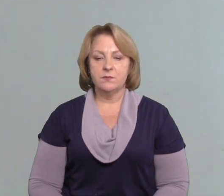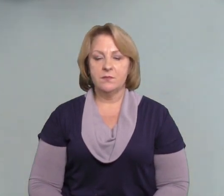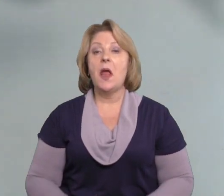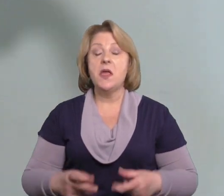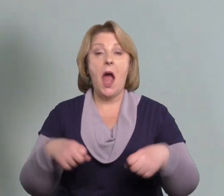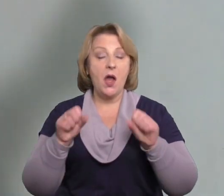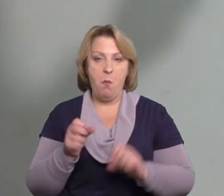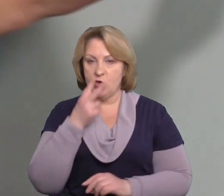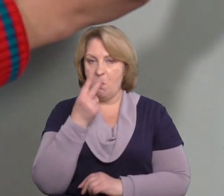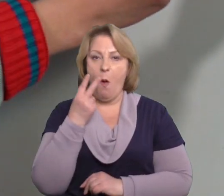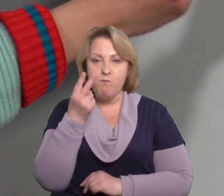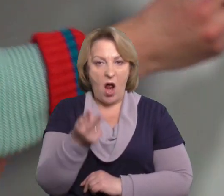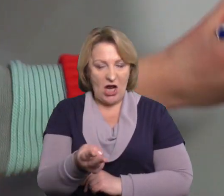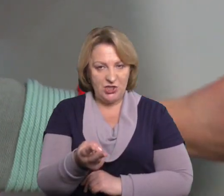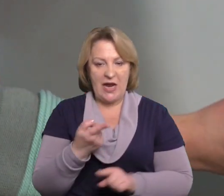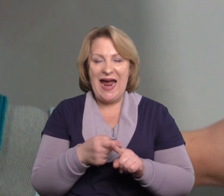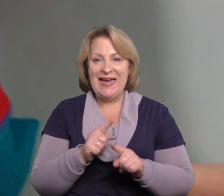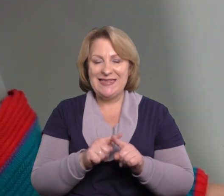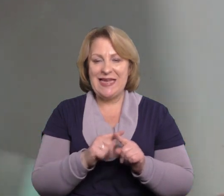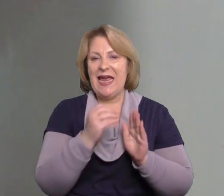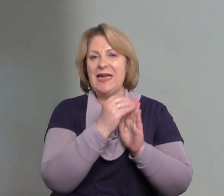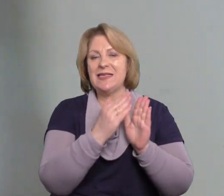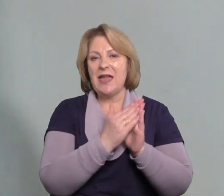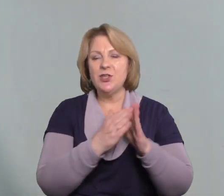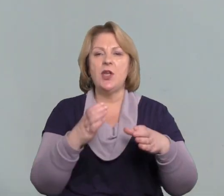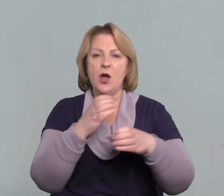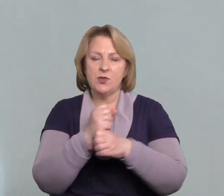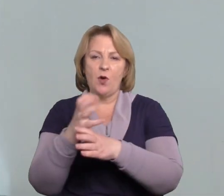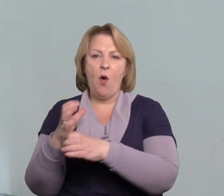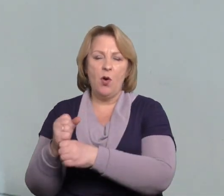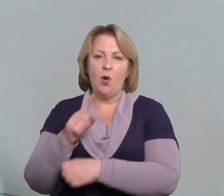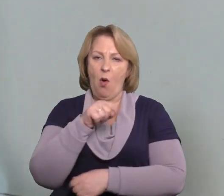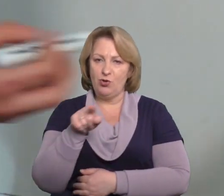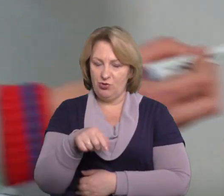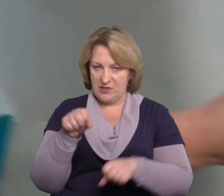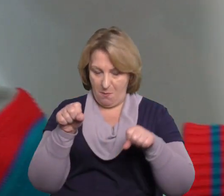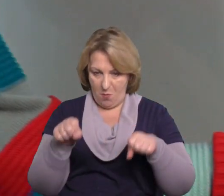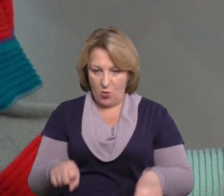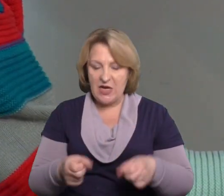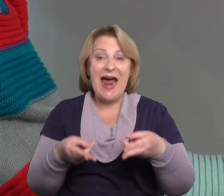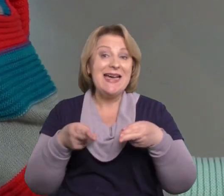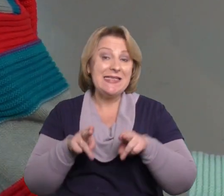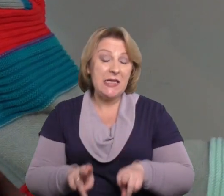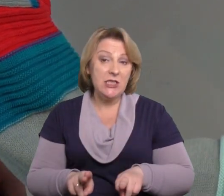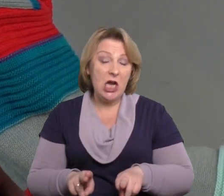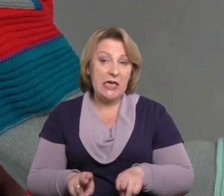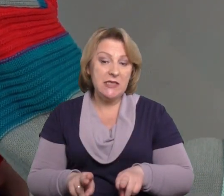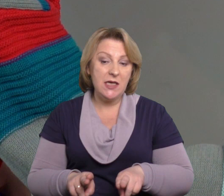Як ми можемо бачити, ті значення в нас скорочуються. І лишається